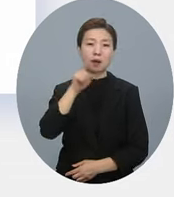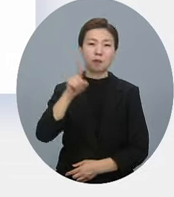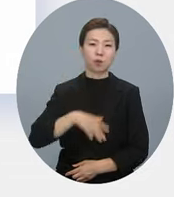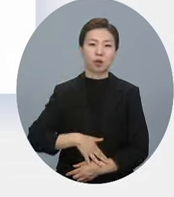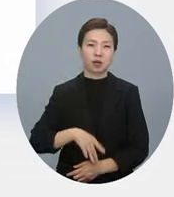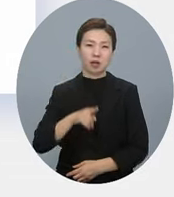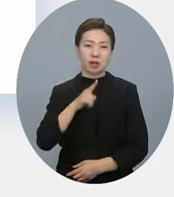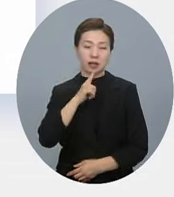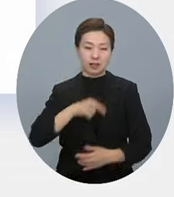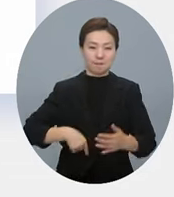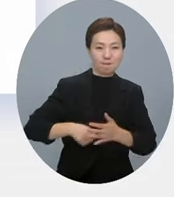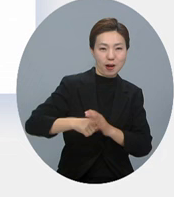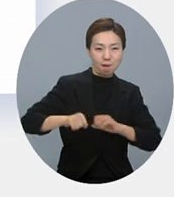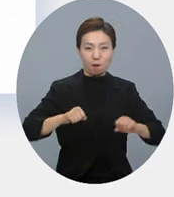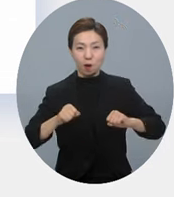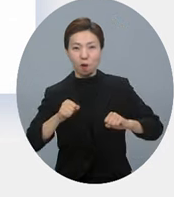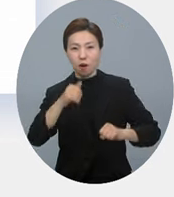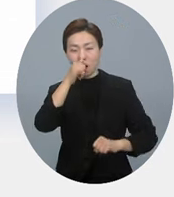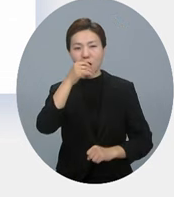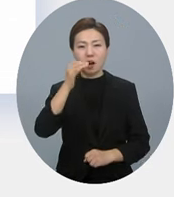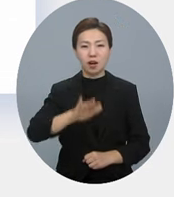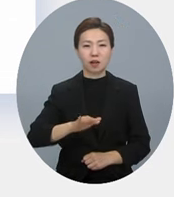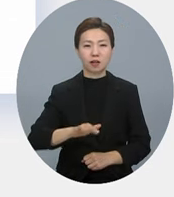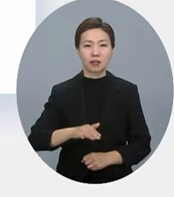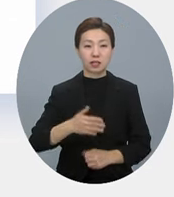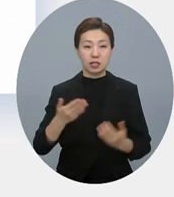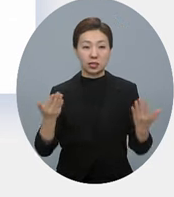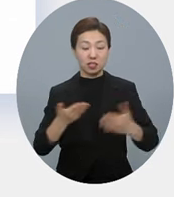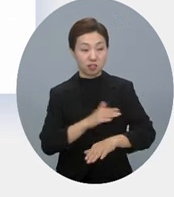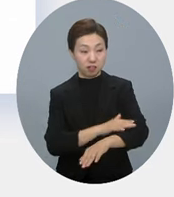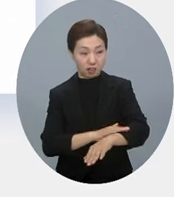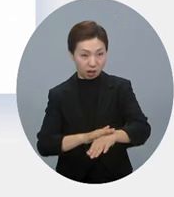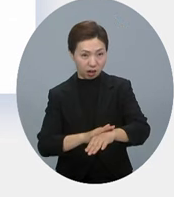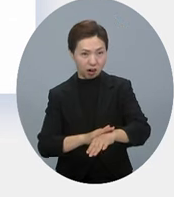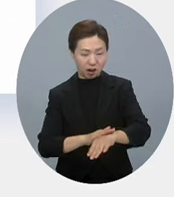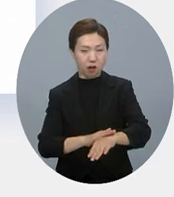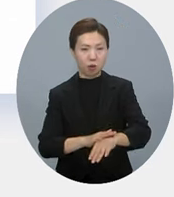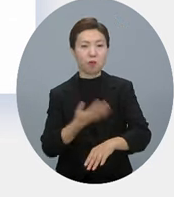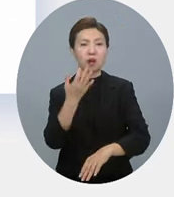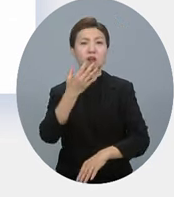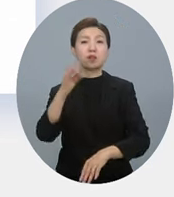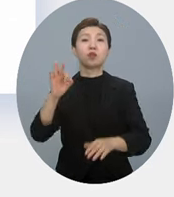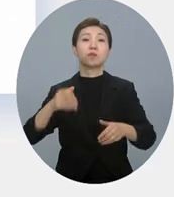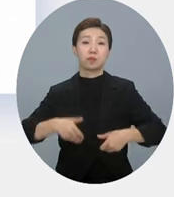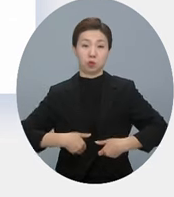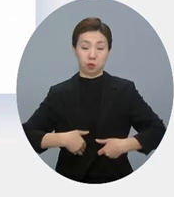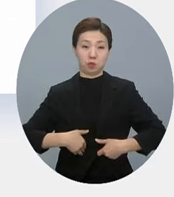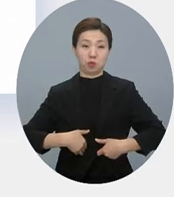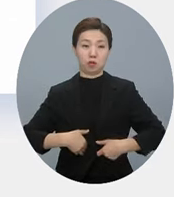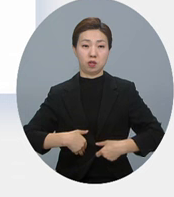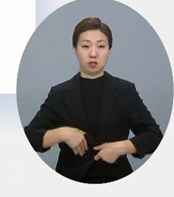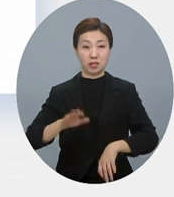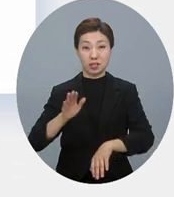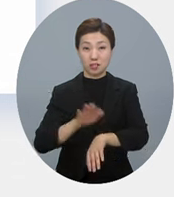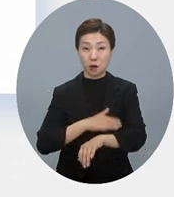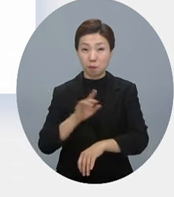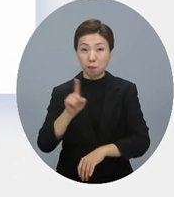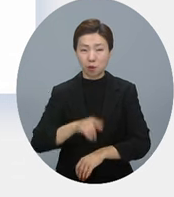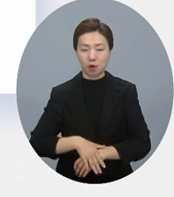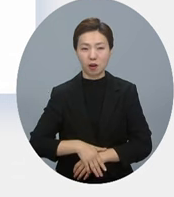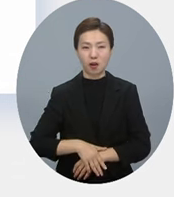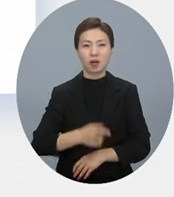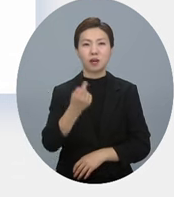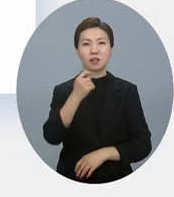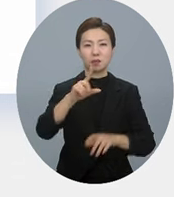있거나 의욕이 있더라도 그 일을 잘하면은 어느 정도 인정을 받아야 된다 이런게 있었는데 그 잘못이 라 것이 사실은 방송에서